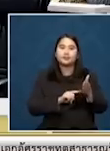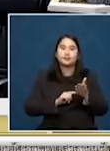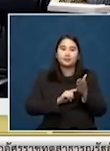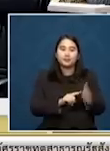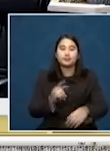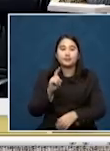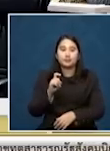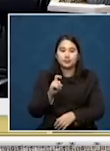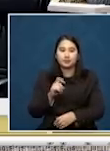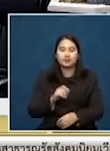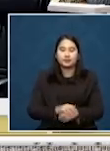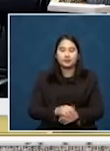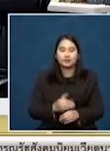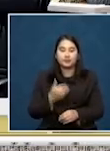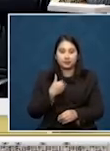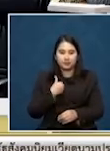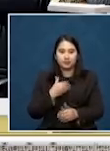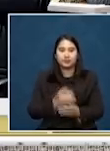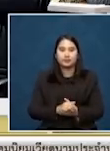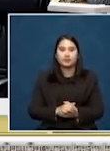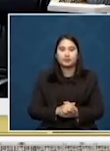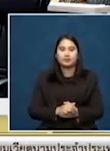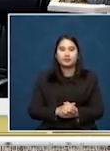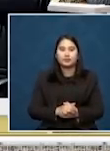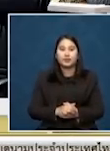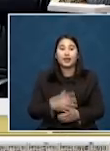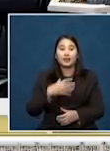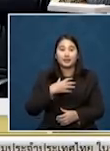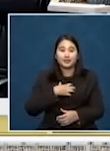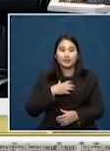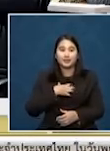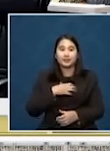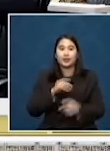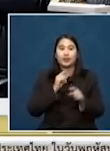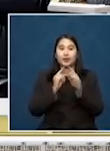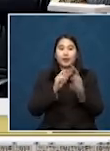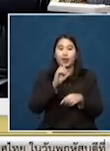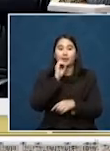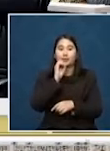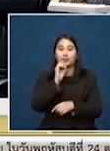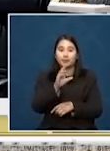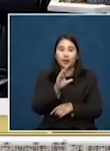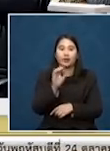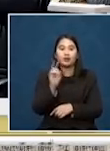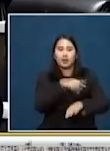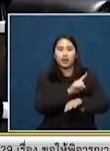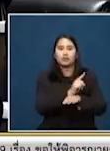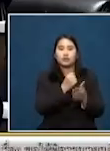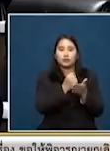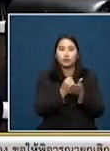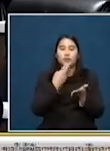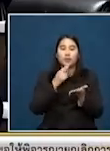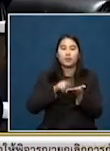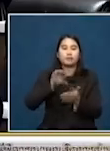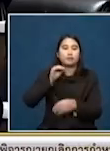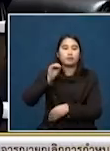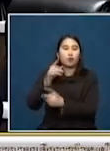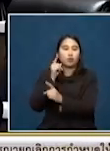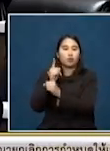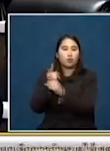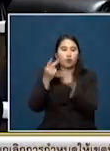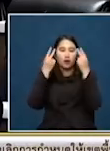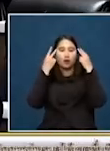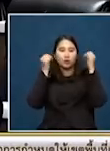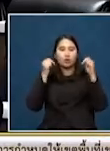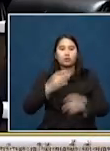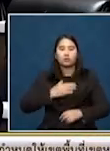ขาอยู่ด้วยกัน เราอยู่บนภู แทนที่เขาจะแบบเอ้ยหลบให้ตรงเมื่อกี้เนี่ยเขาว่ากันไปนะขอเข้าไปร่วมด้วย เป็นเรื่องธรรมดาของ